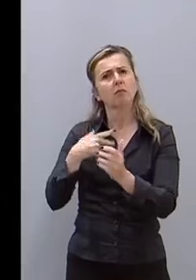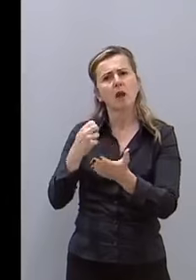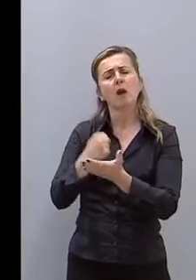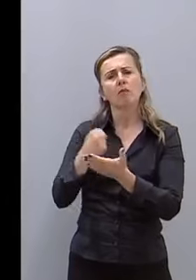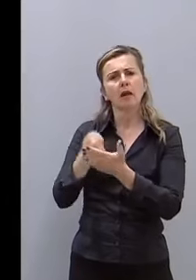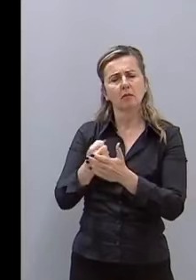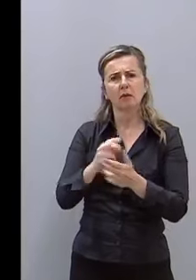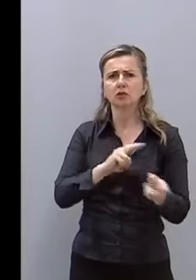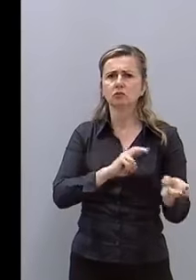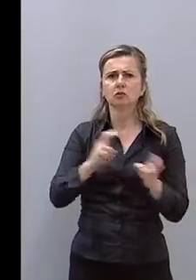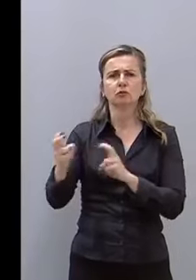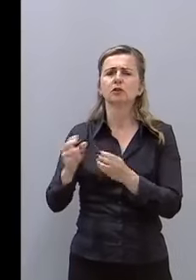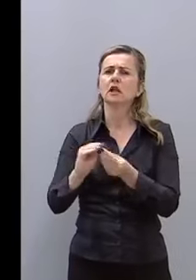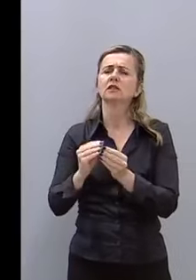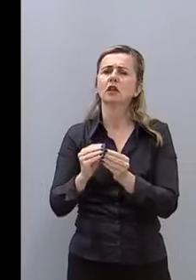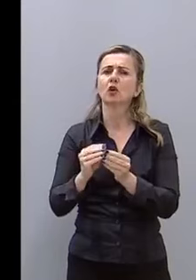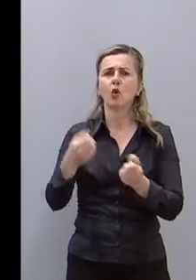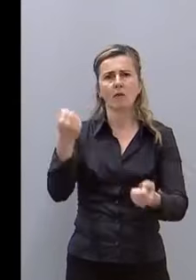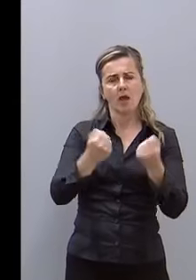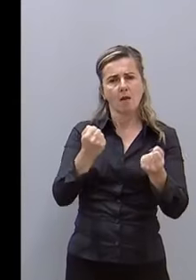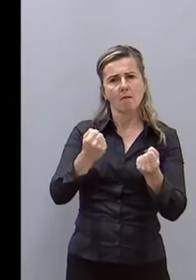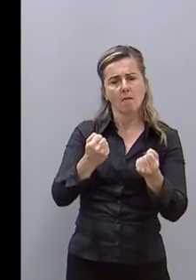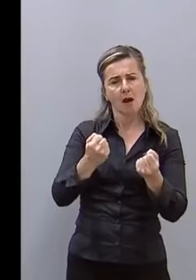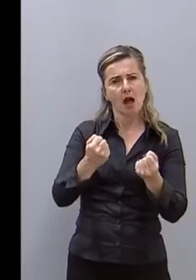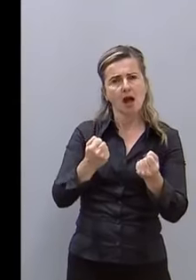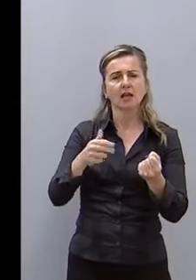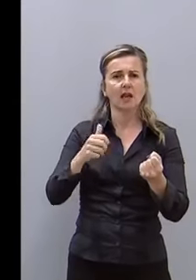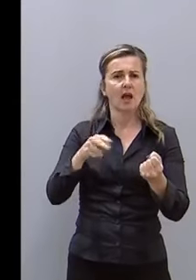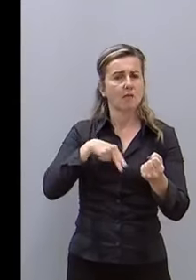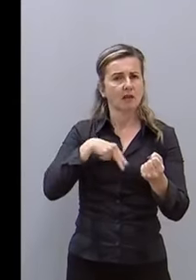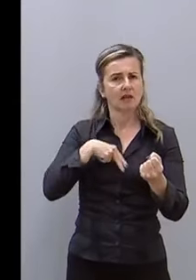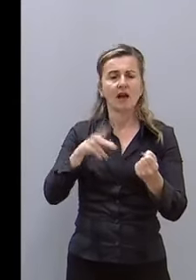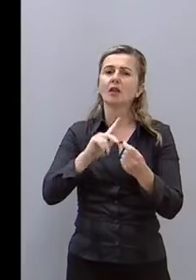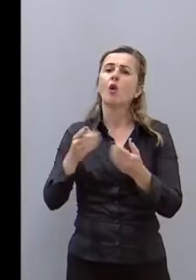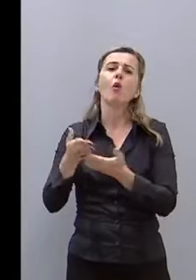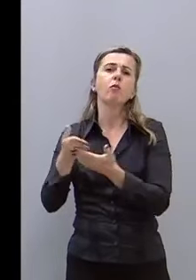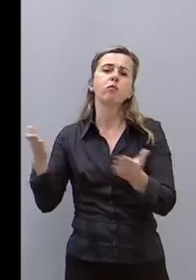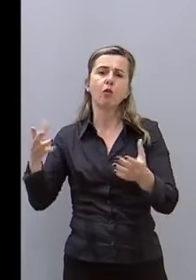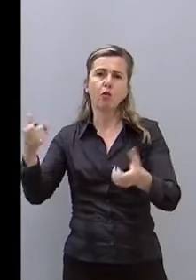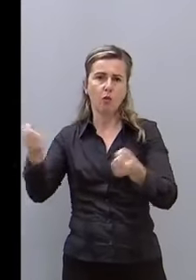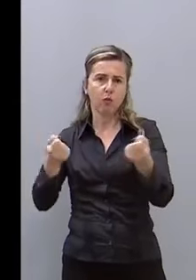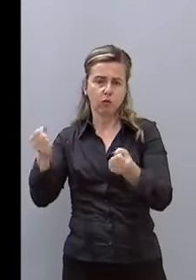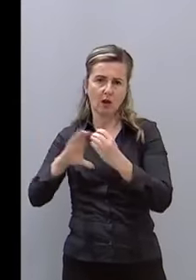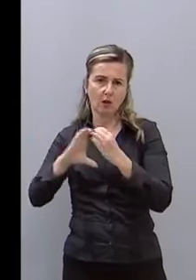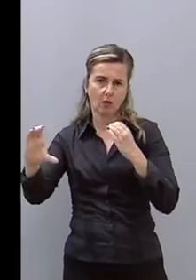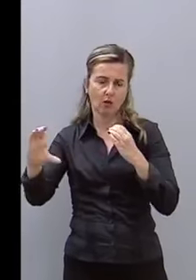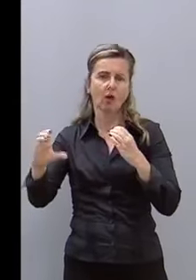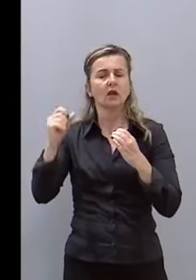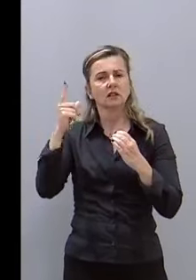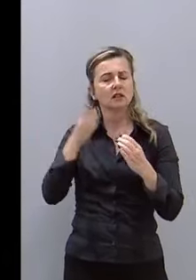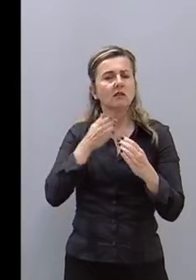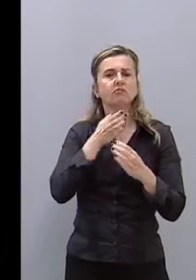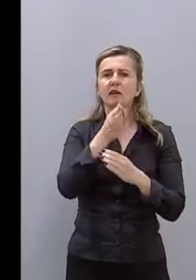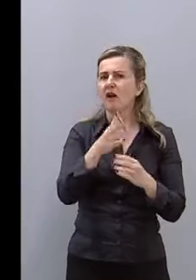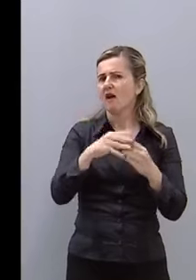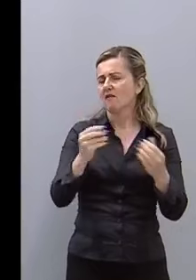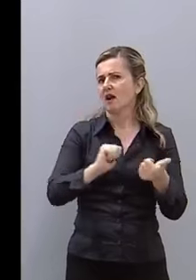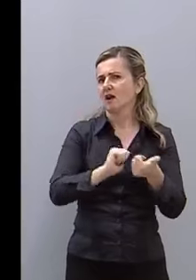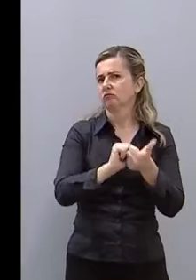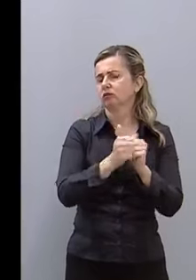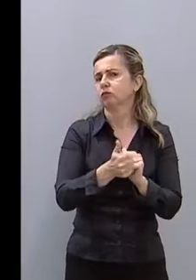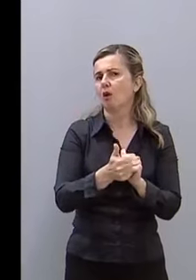pubblici o privati per raggiungere il luogo individuato per svolgere tale attività quindi se uno va a fare sport